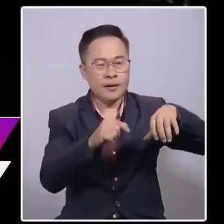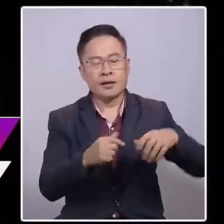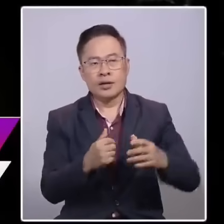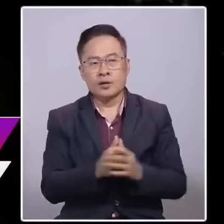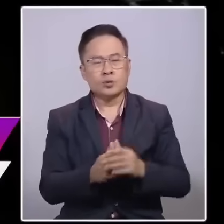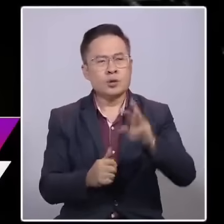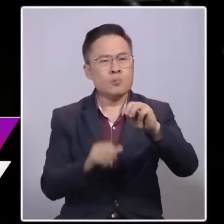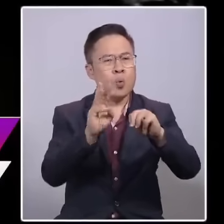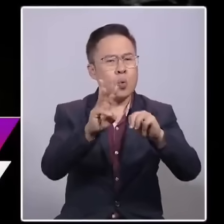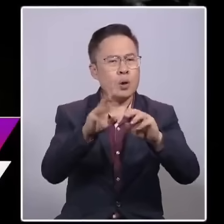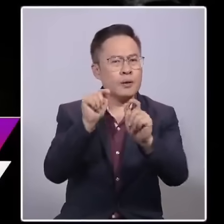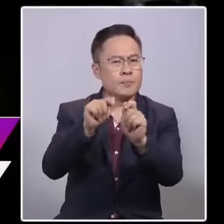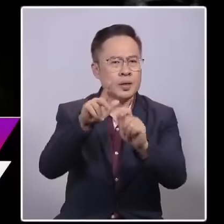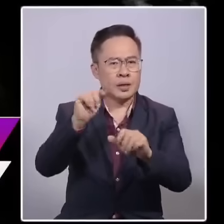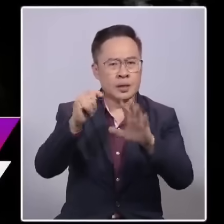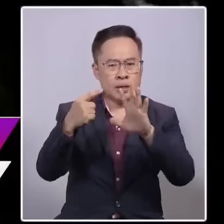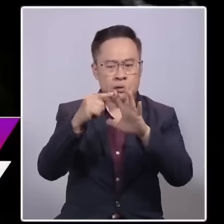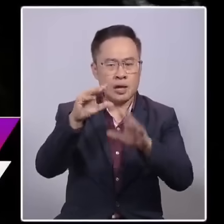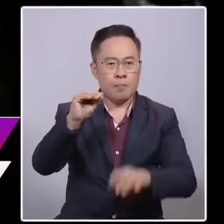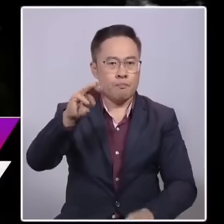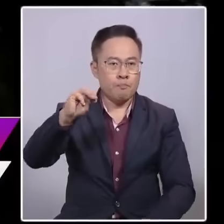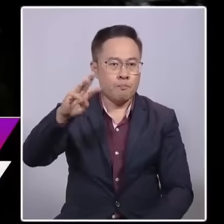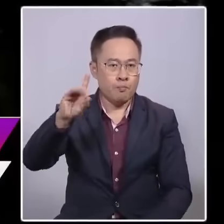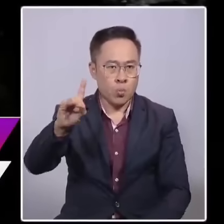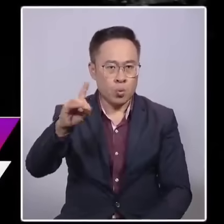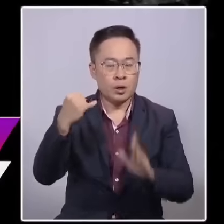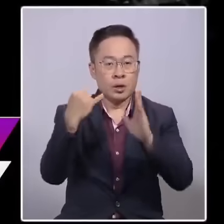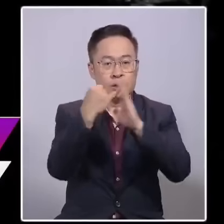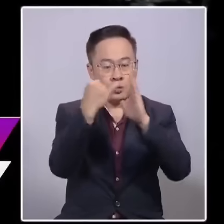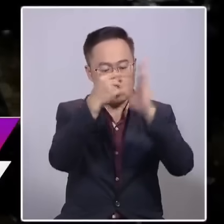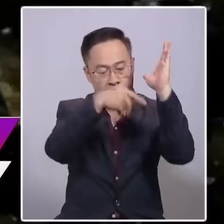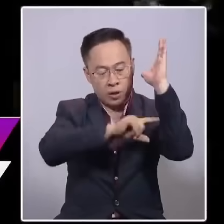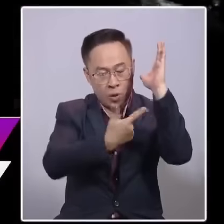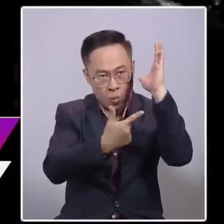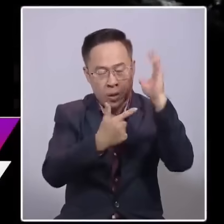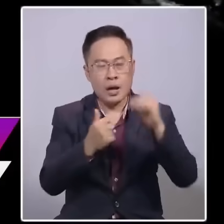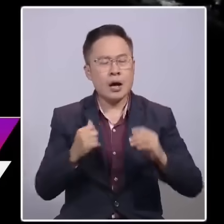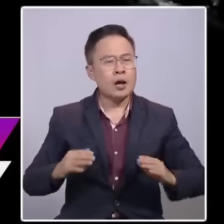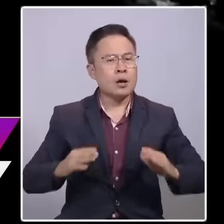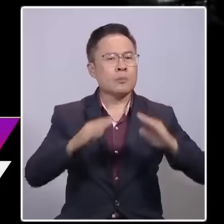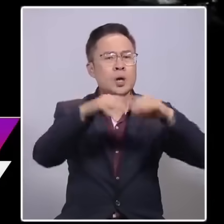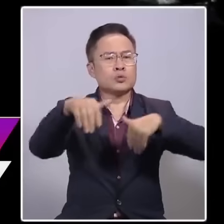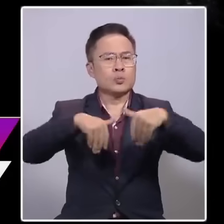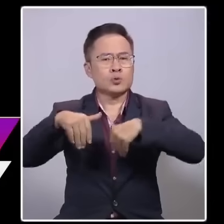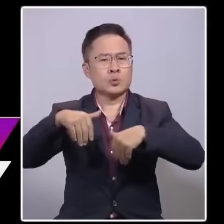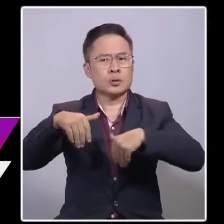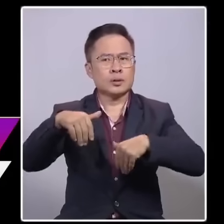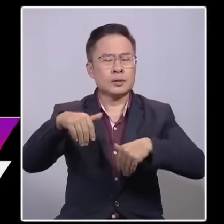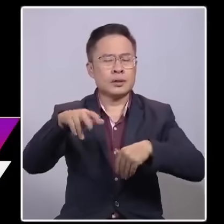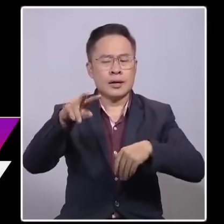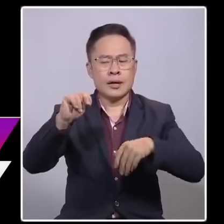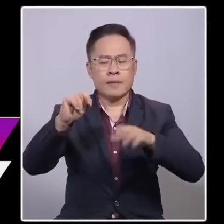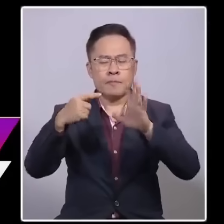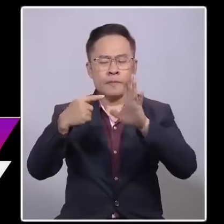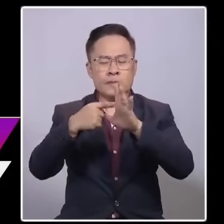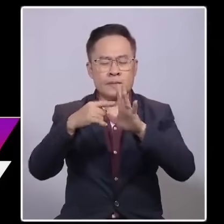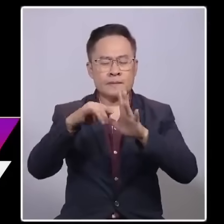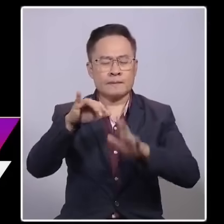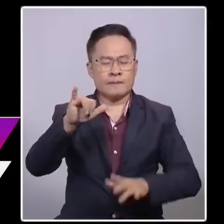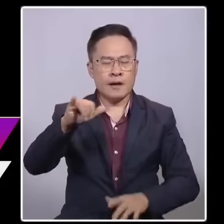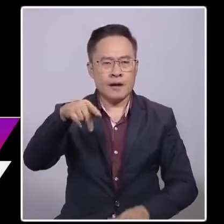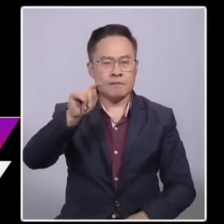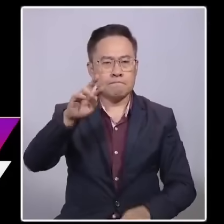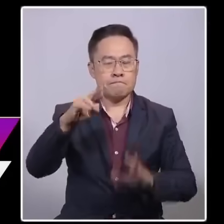6อำเภอตะโมดจังหวัดพัทลุงเขตรอยต่อบ้านนายตระอำเภอปะเหรียญจังหวัดรังครับก็มีรายงานว่าพื้นที่นี้